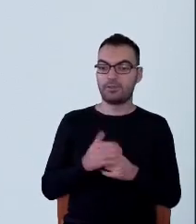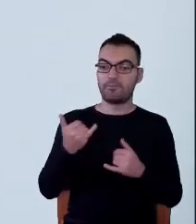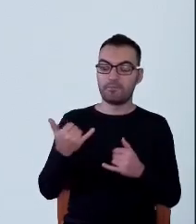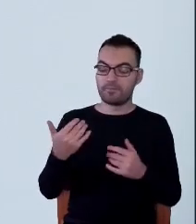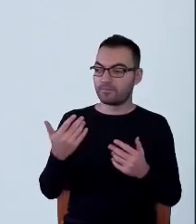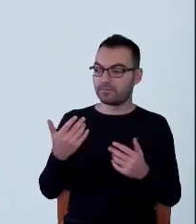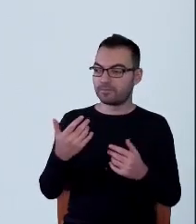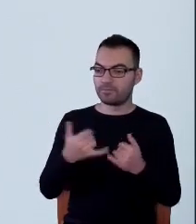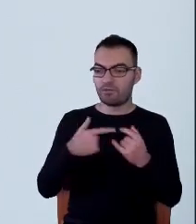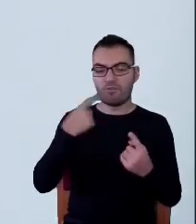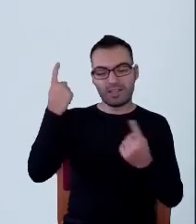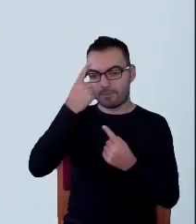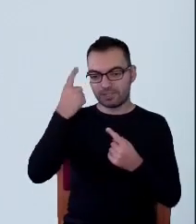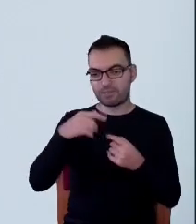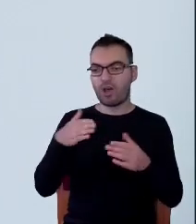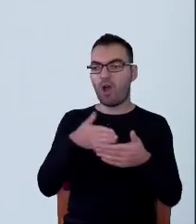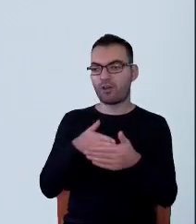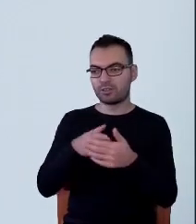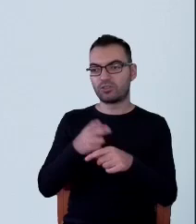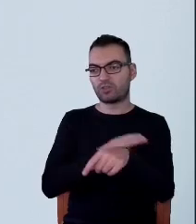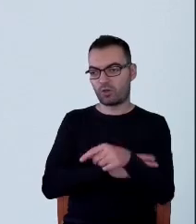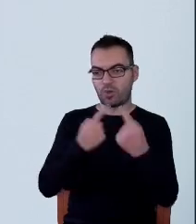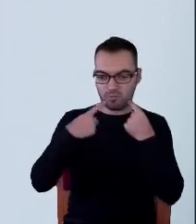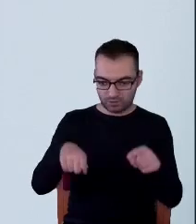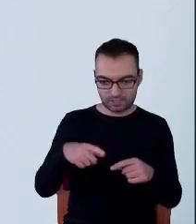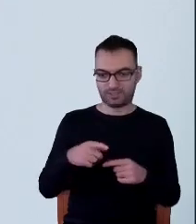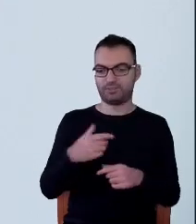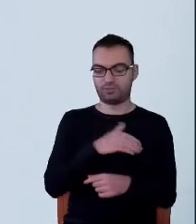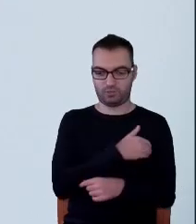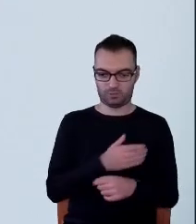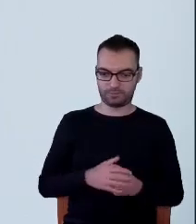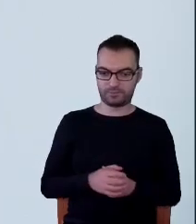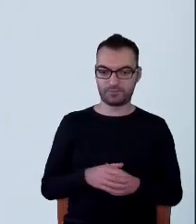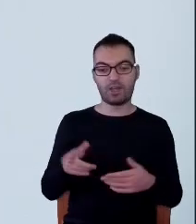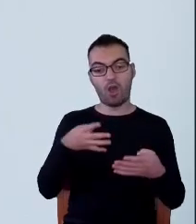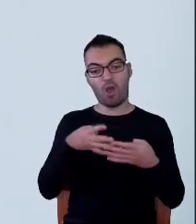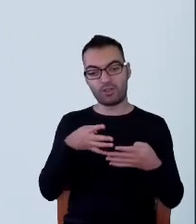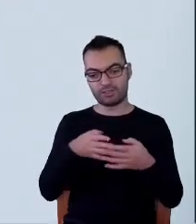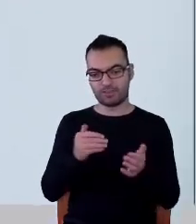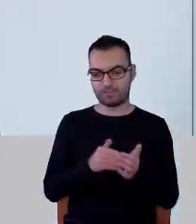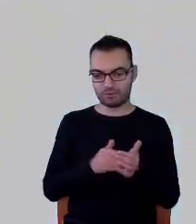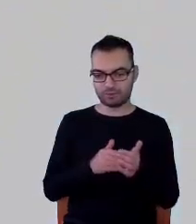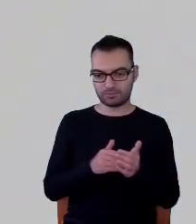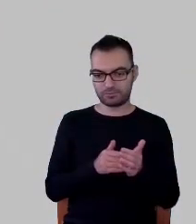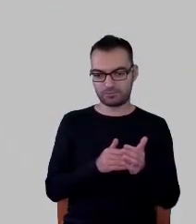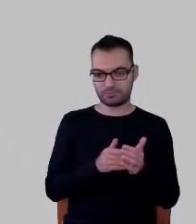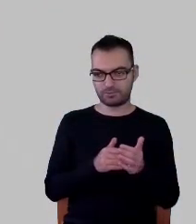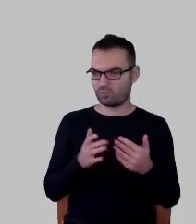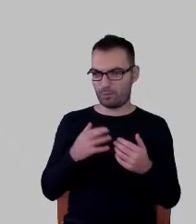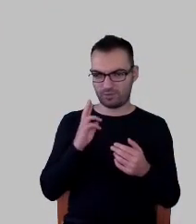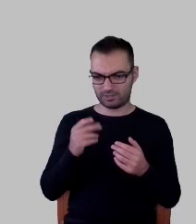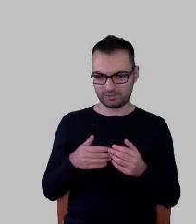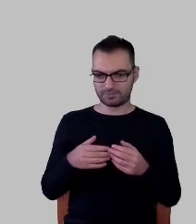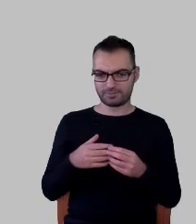szkół, ponieważ nie myślimy o tych ograniczeniach związanych z dostępnością. I ta ocena potrzeb związana właśnie z